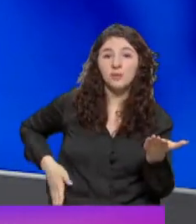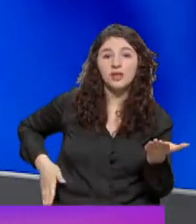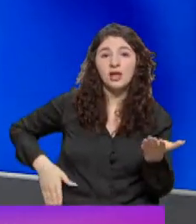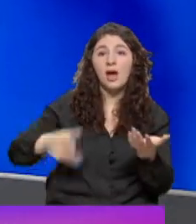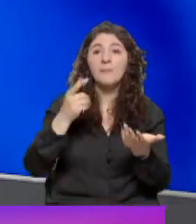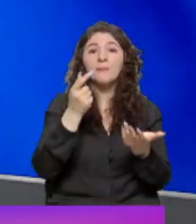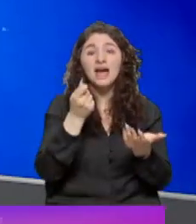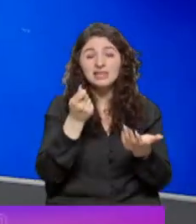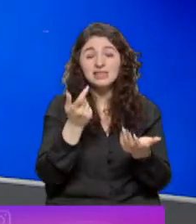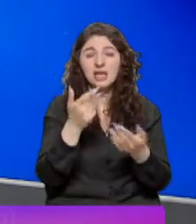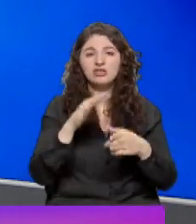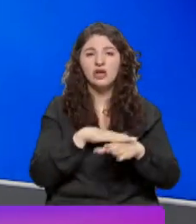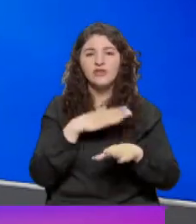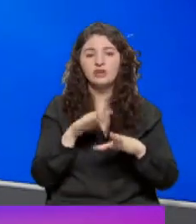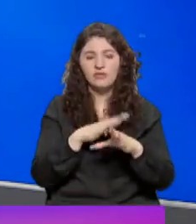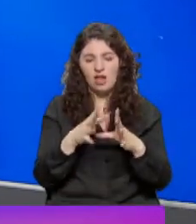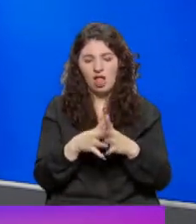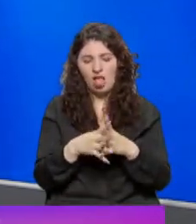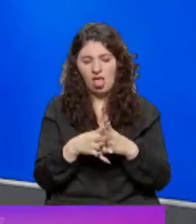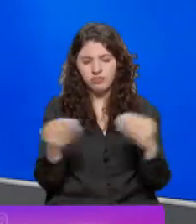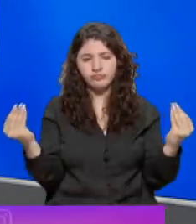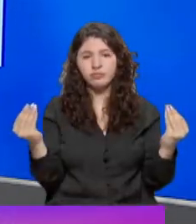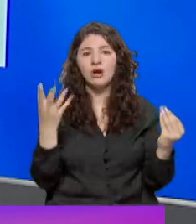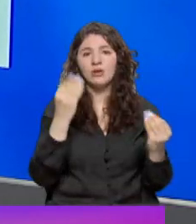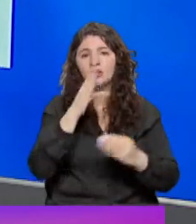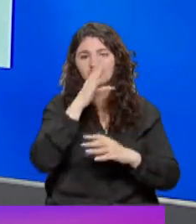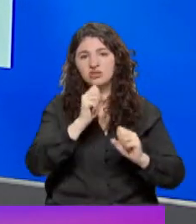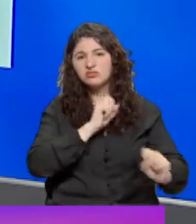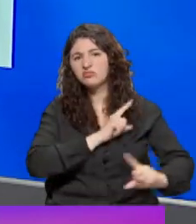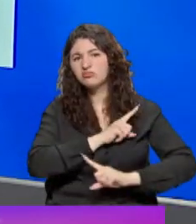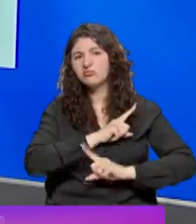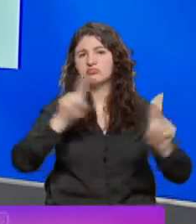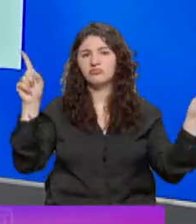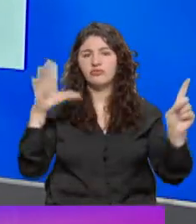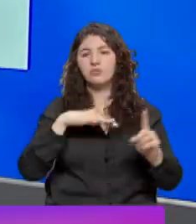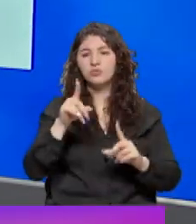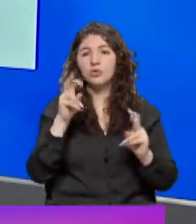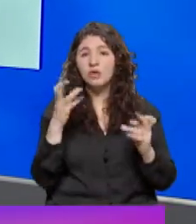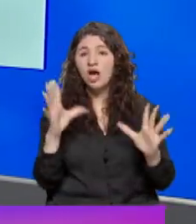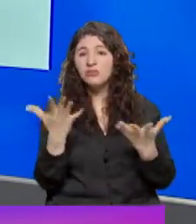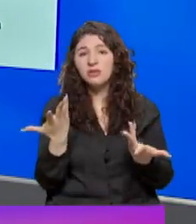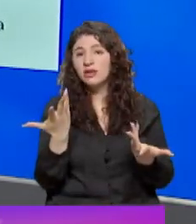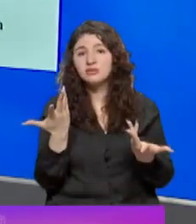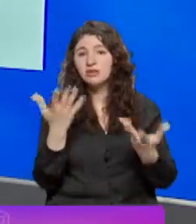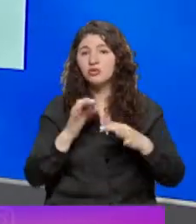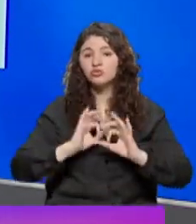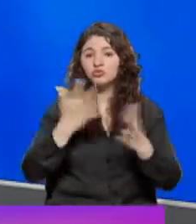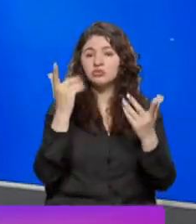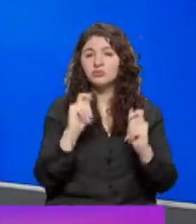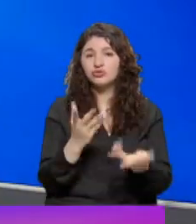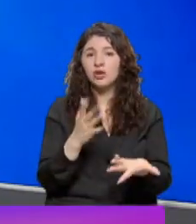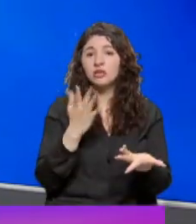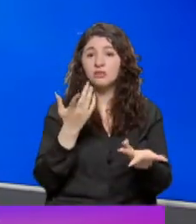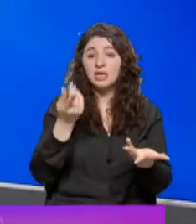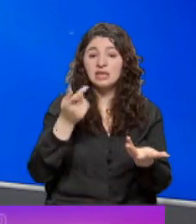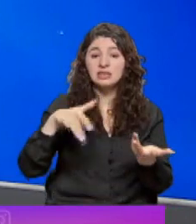lerin parasının yavaş yavaş eriyor olmasına ciddi kirazları var bu mesele Acaba nasıl halledilecek bir